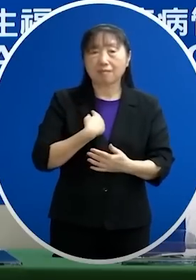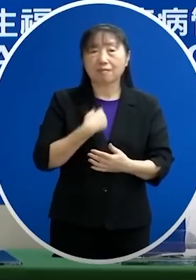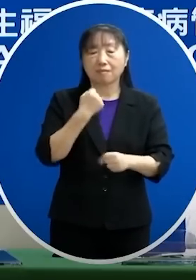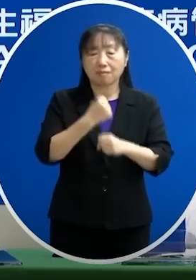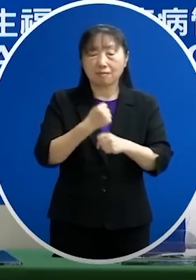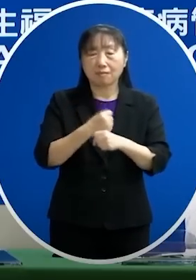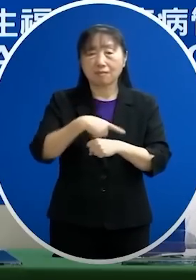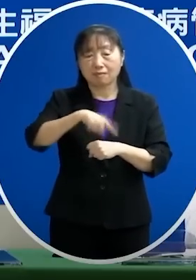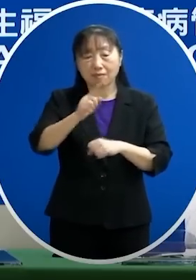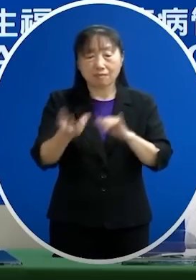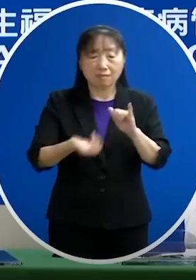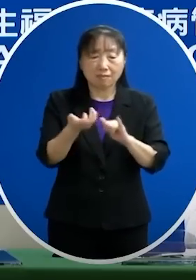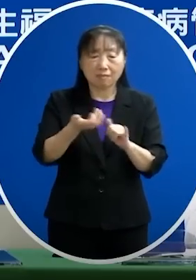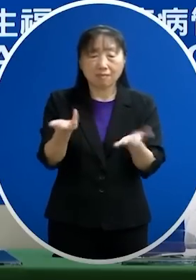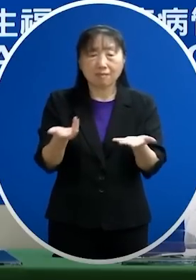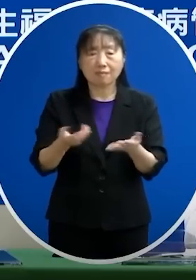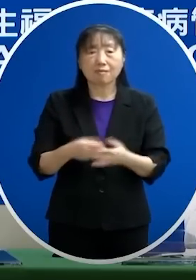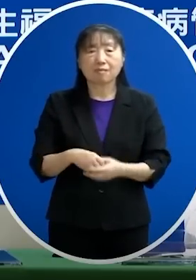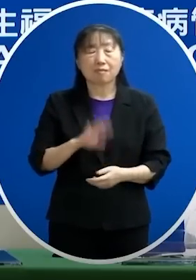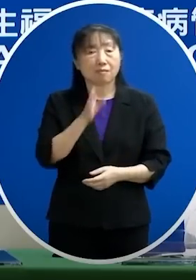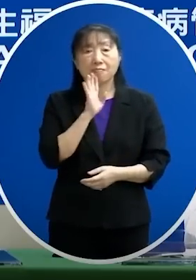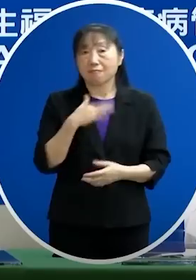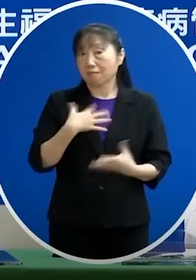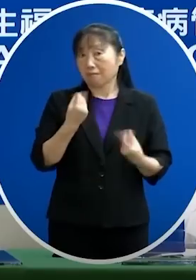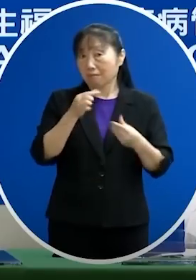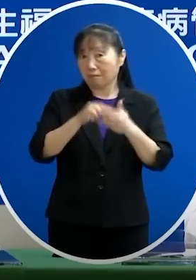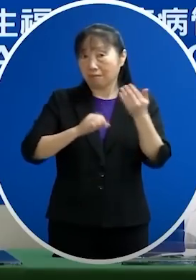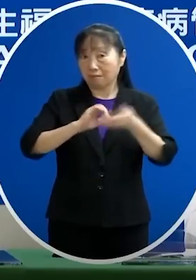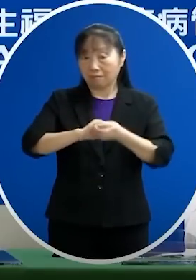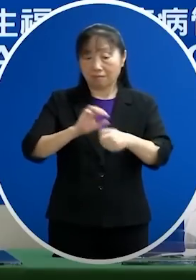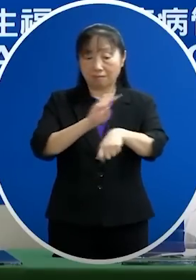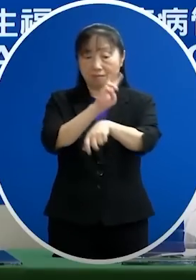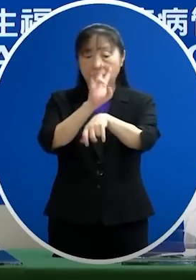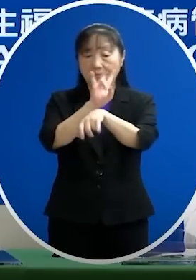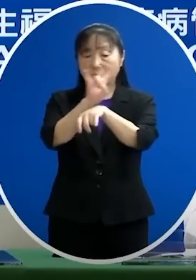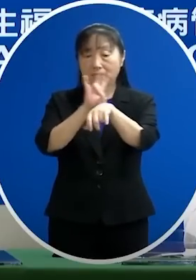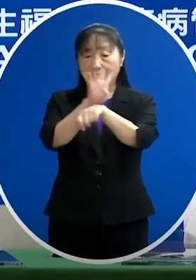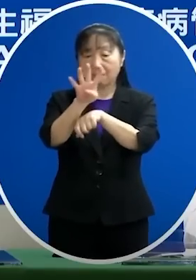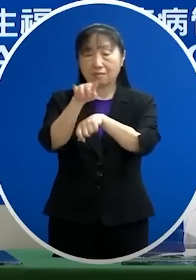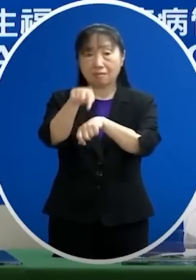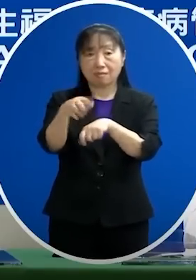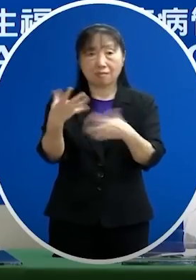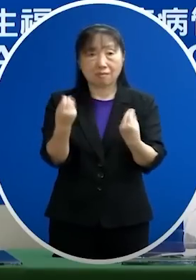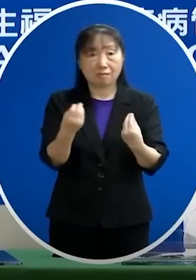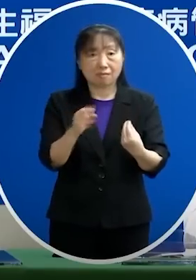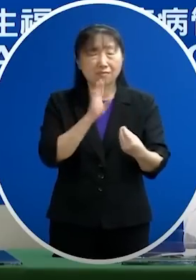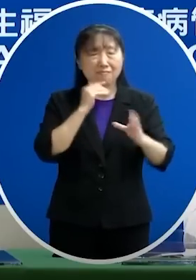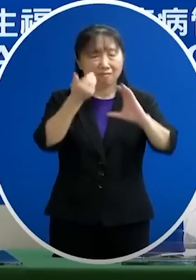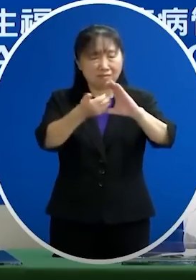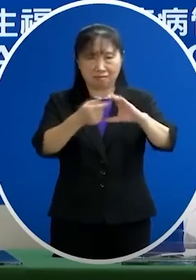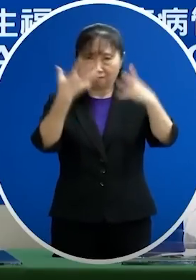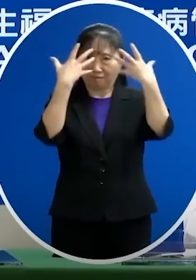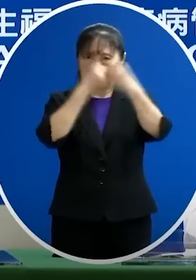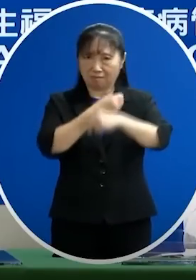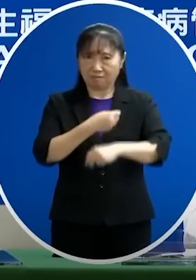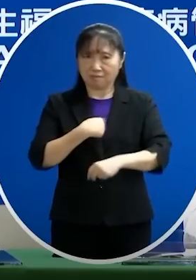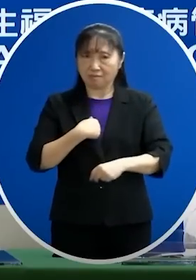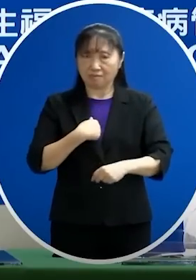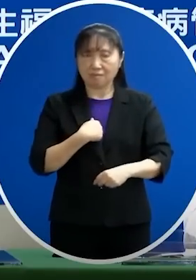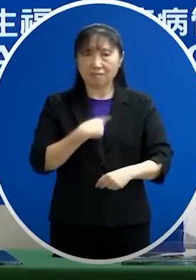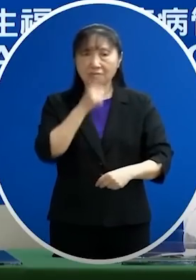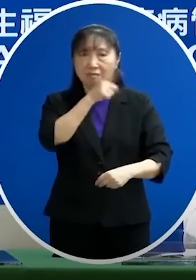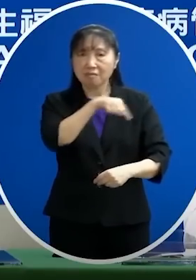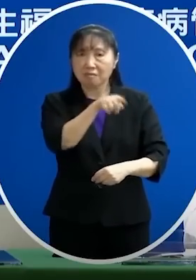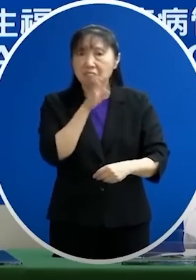关的活化，那所以我们说没有规定24小时内我想有些新闻在看起来有一点误解，就是我们并不是